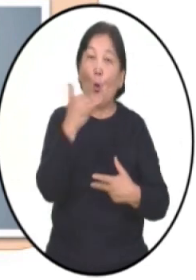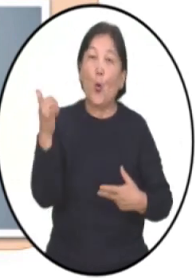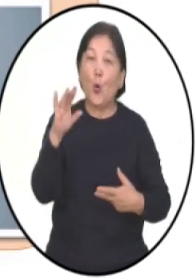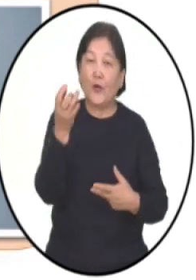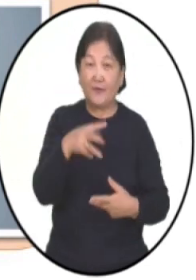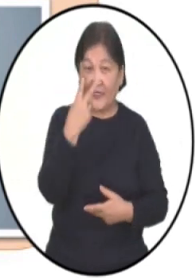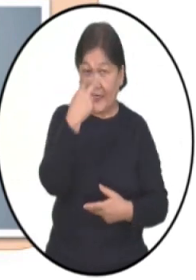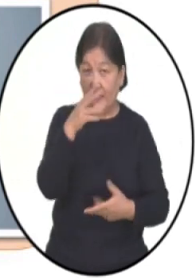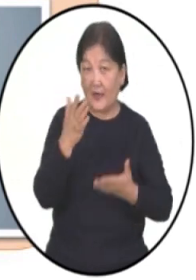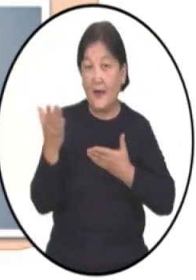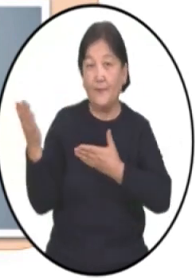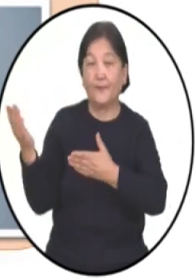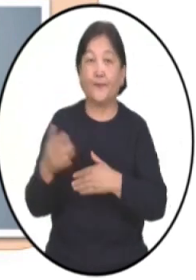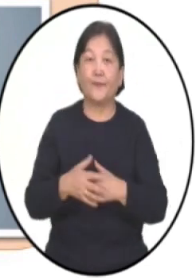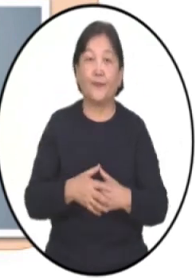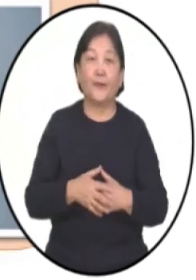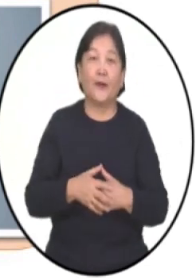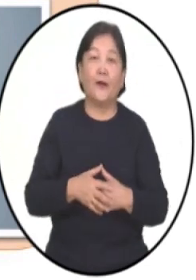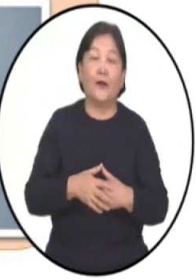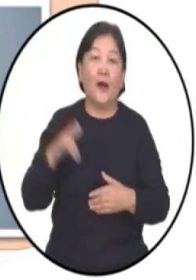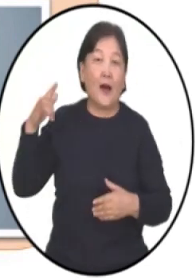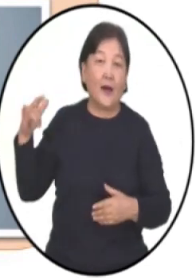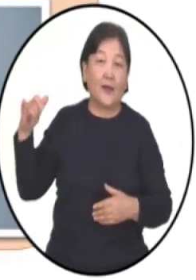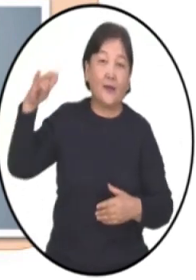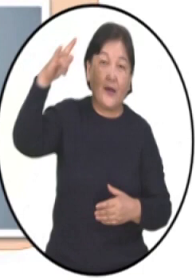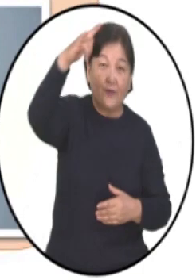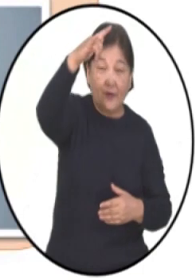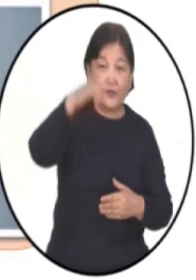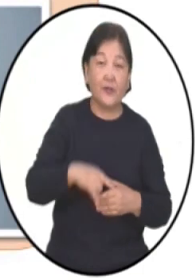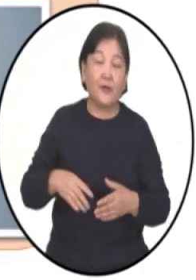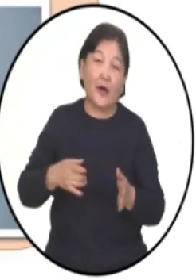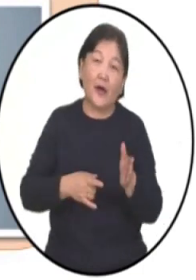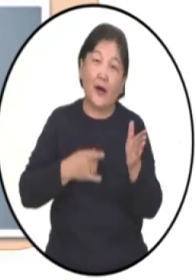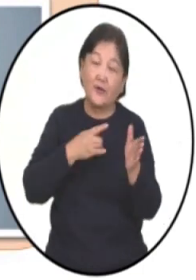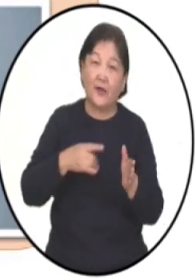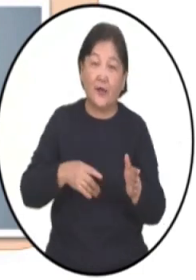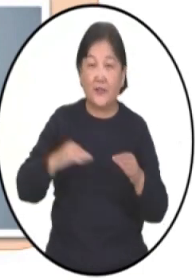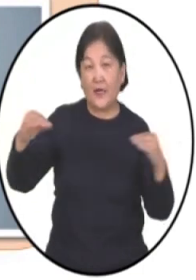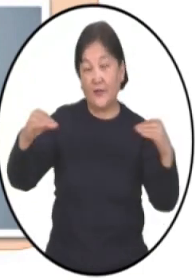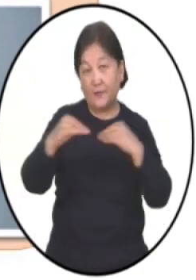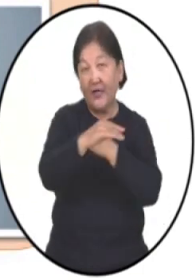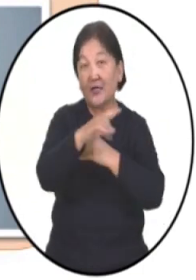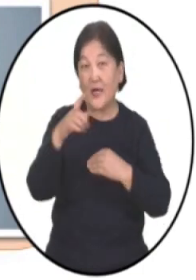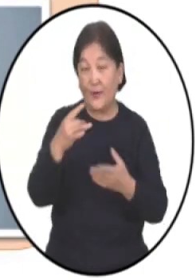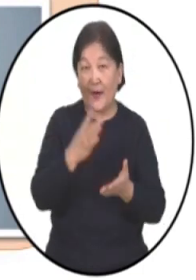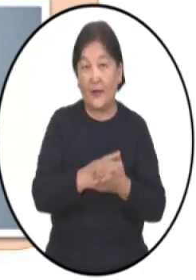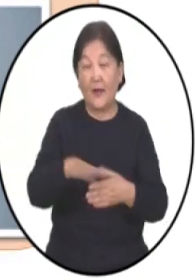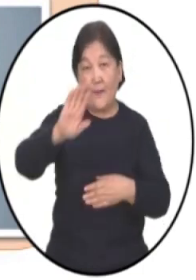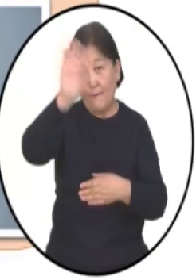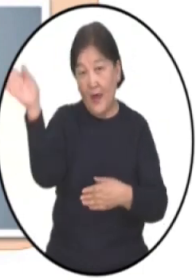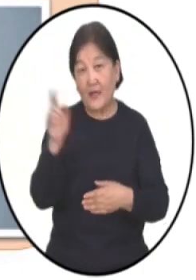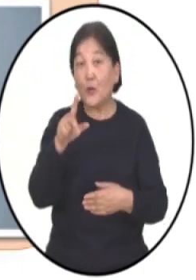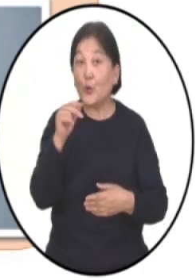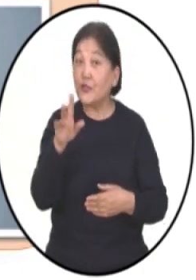сайтар ажиглаарай. Агарын тээвэр, автосамын тээврийн зургууд байна. За энэ байгалийн хүчин зүйлүүдийг та нар сайн ажиглаж байгаа